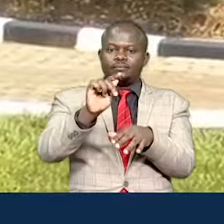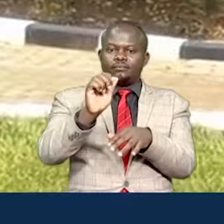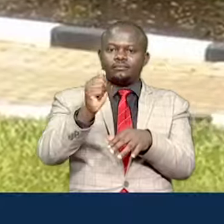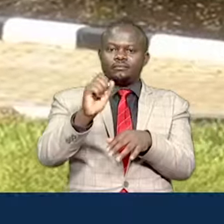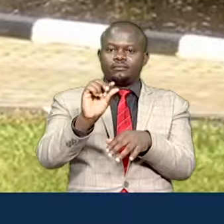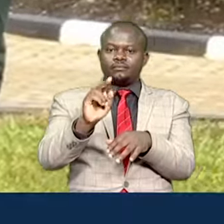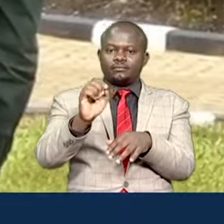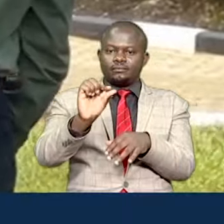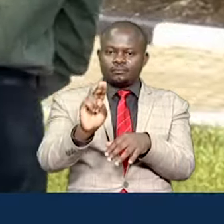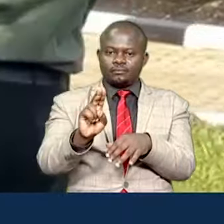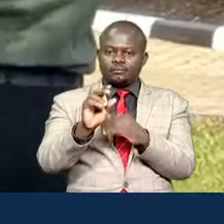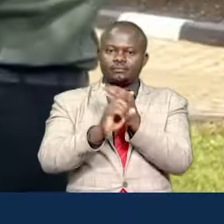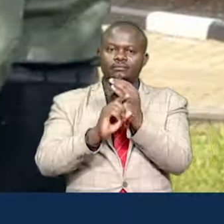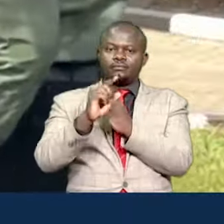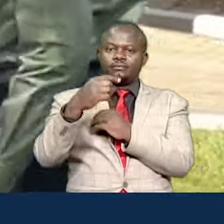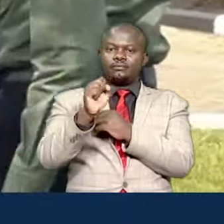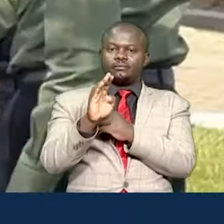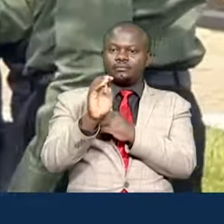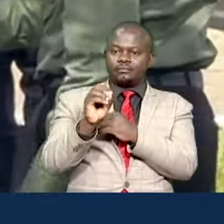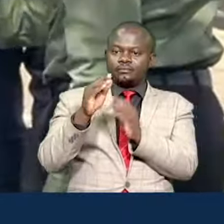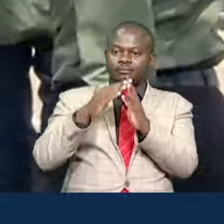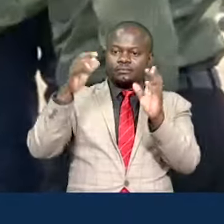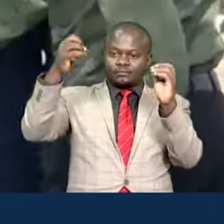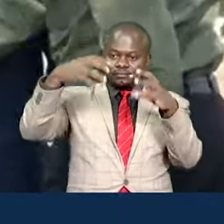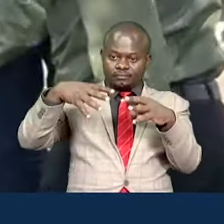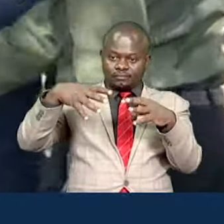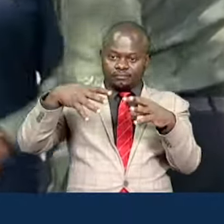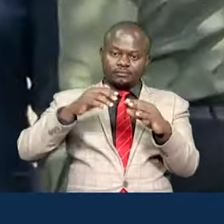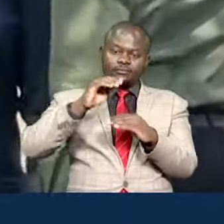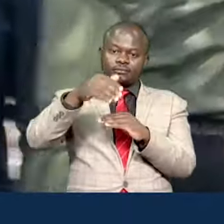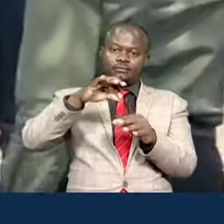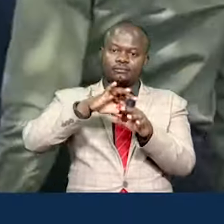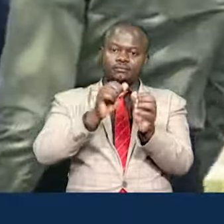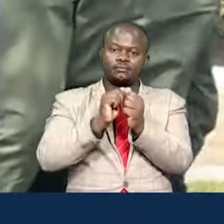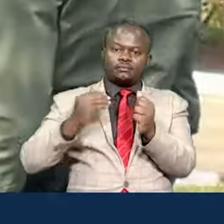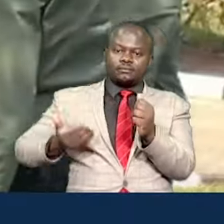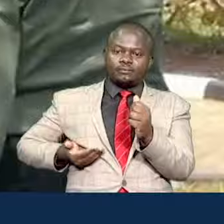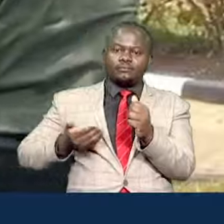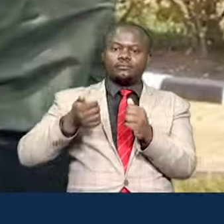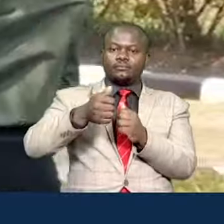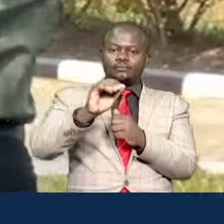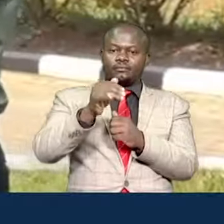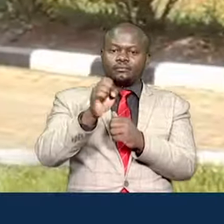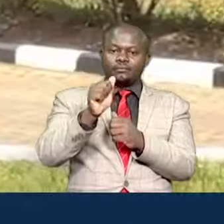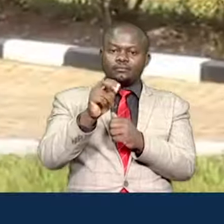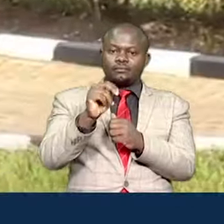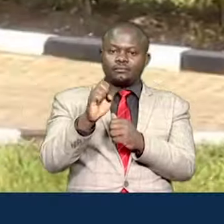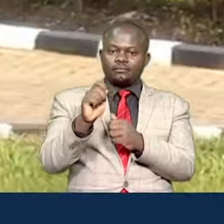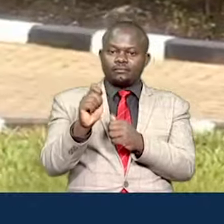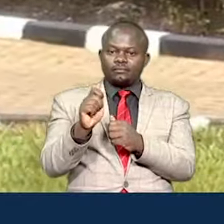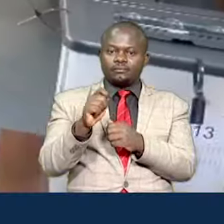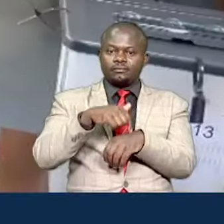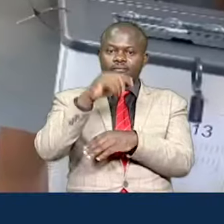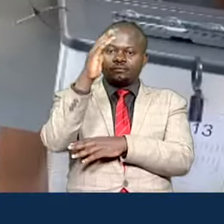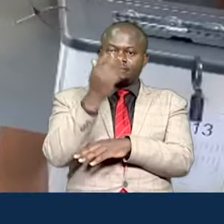wa Kinyinya mu karere ka Gasabo mu mujyi wa Kigali. Yaje gutora ari kumwe na madamu we Jeannette Kagame hari ku isaha ya saa sita